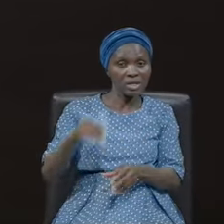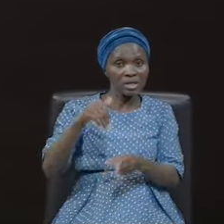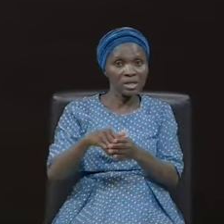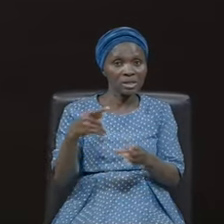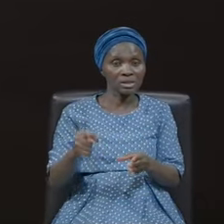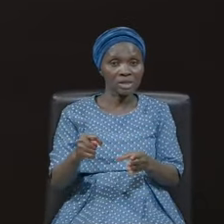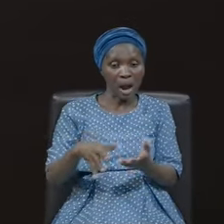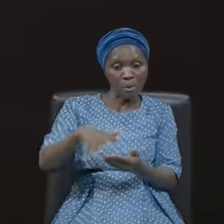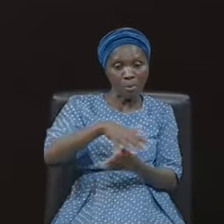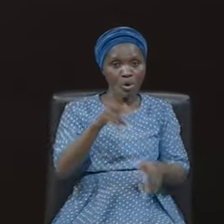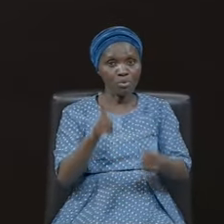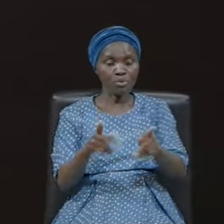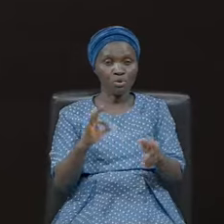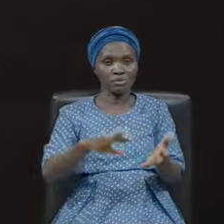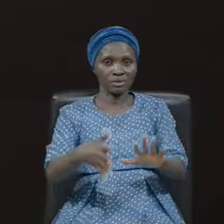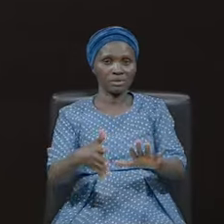l'assemblée des morts.